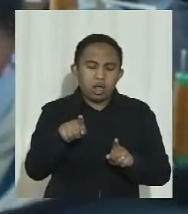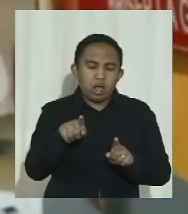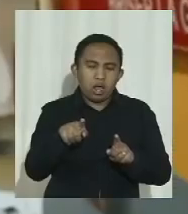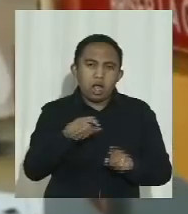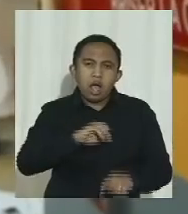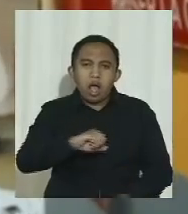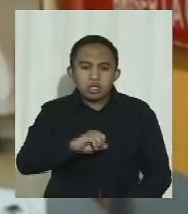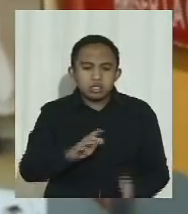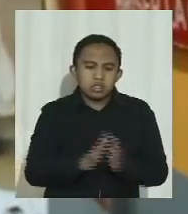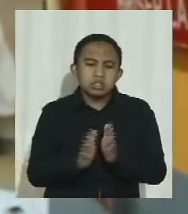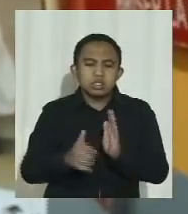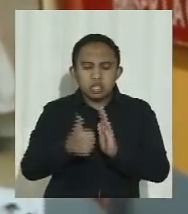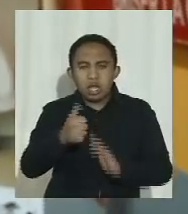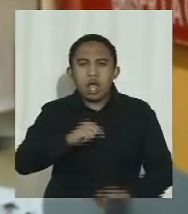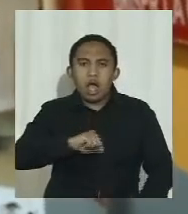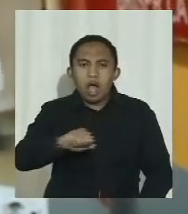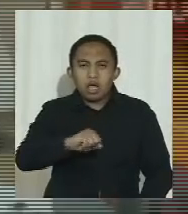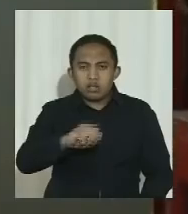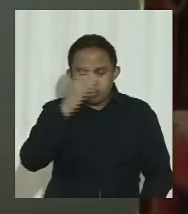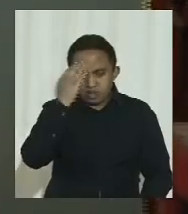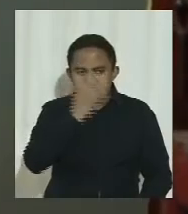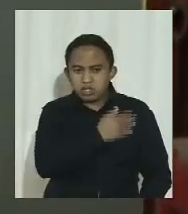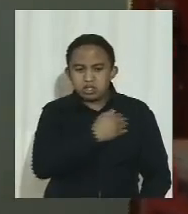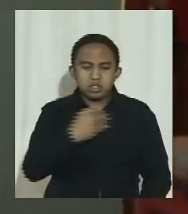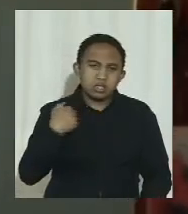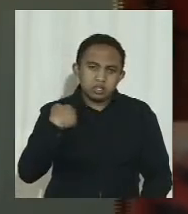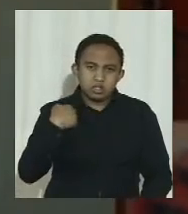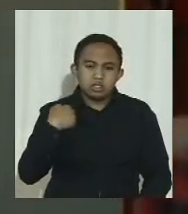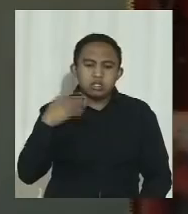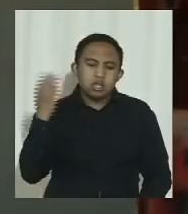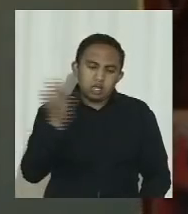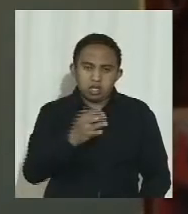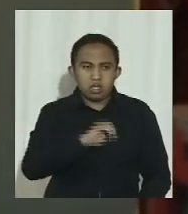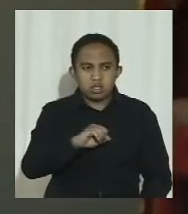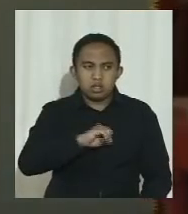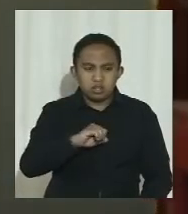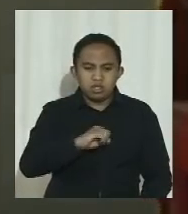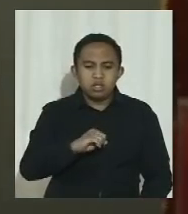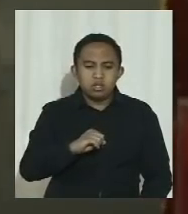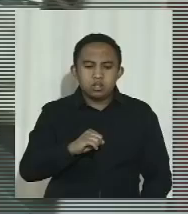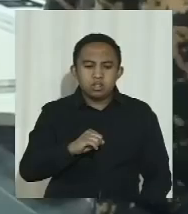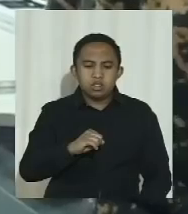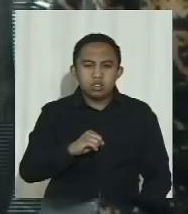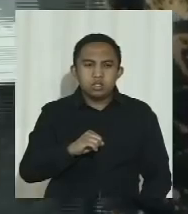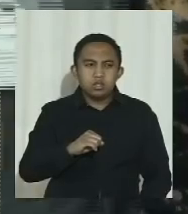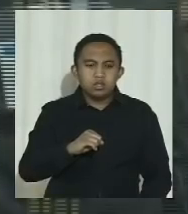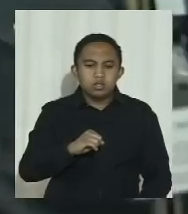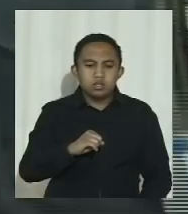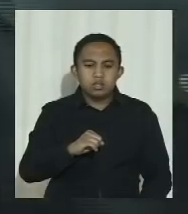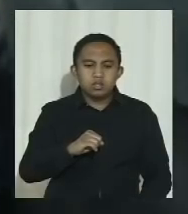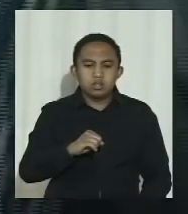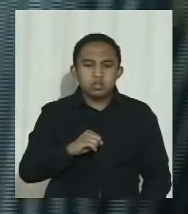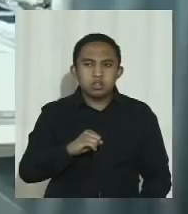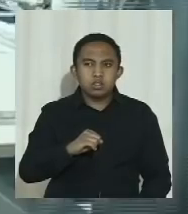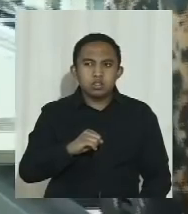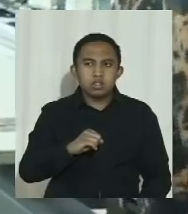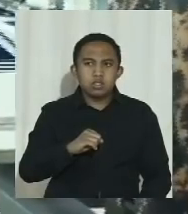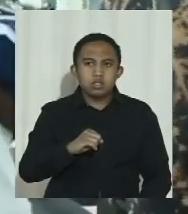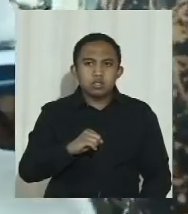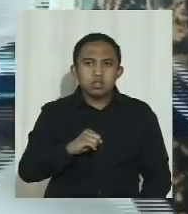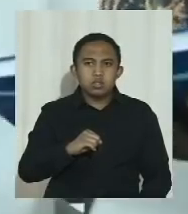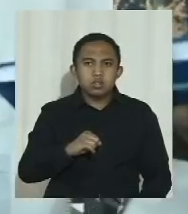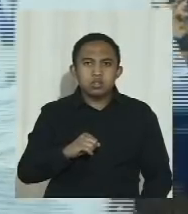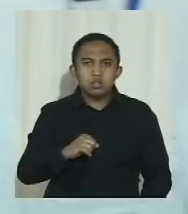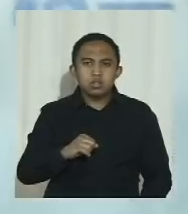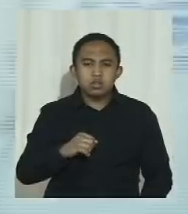ny asa, ny asam-panjakana ary ny lalana sosialy dia 4700 ireo orinasa